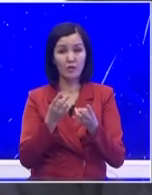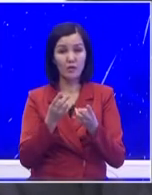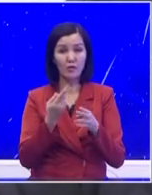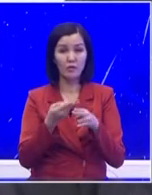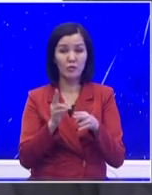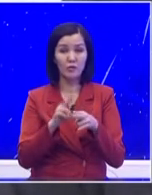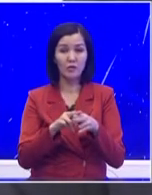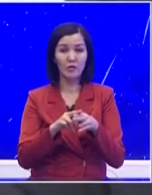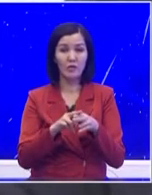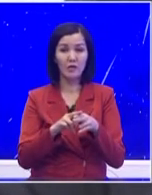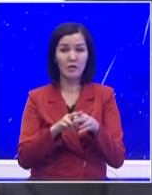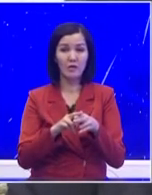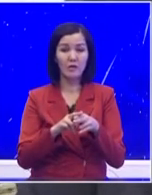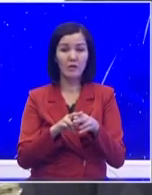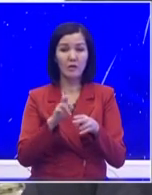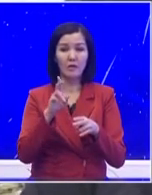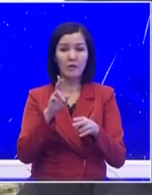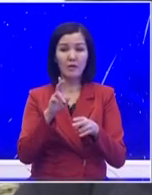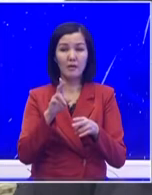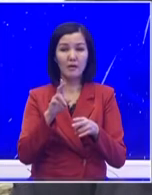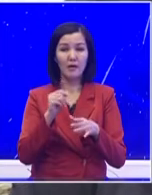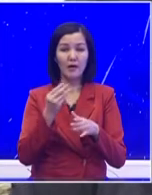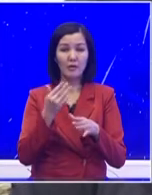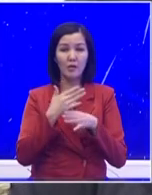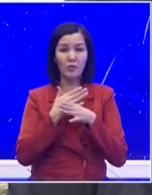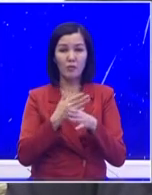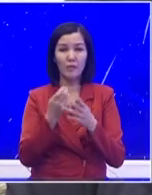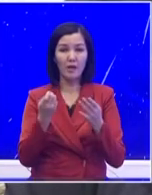Сондықтан соны күшіне жанармайдың субсидиясы аздау болып тұр.